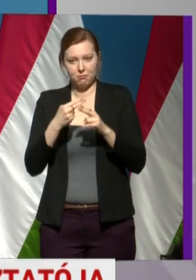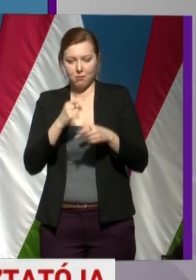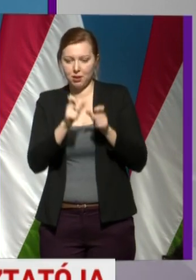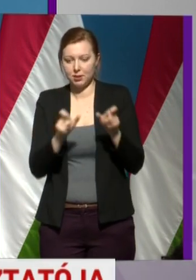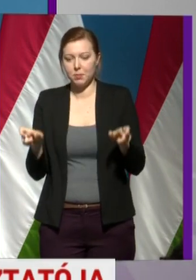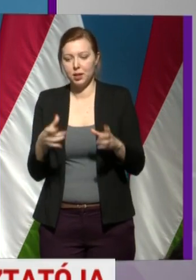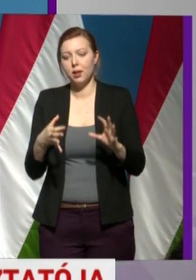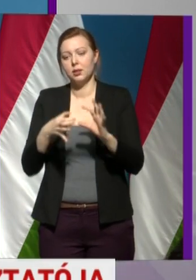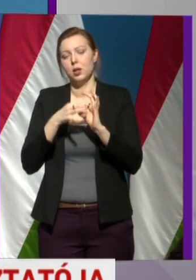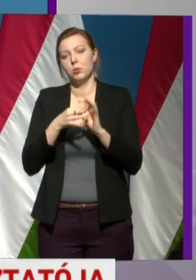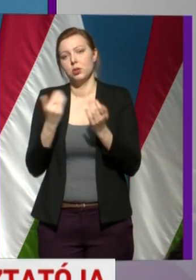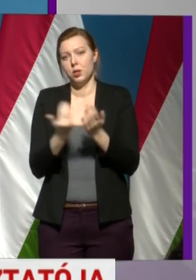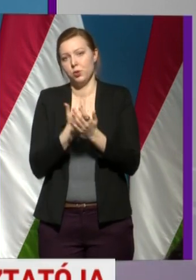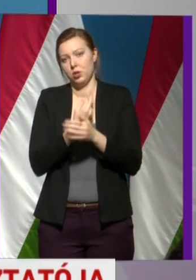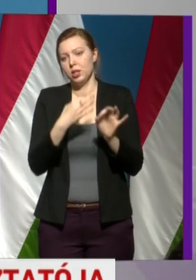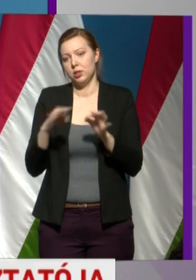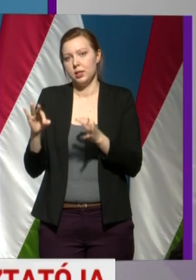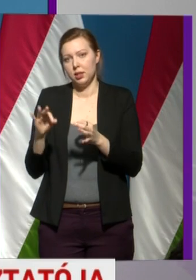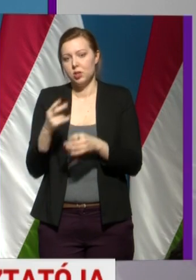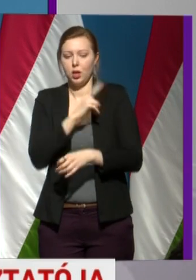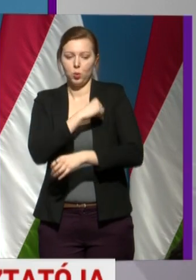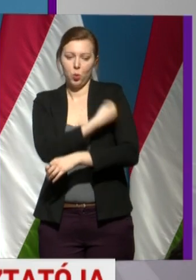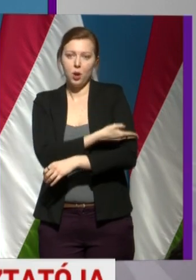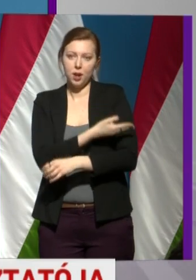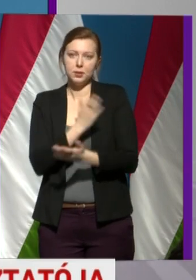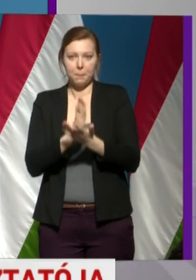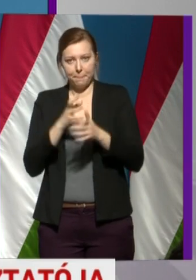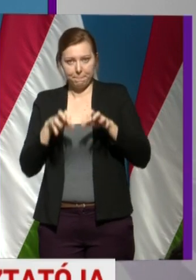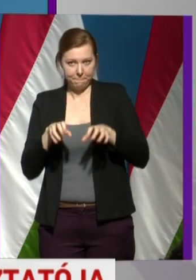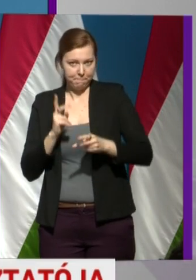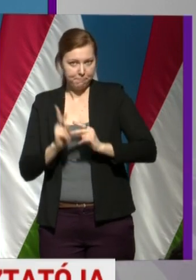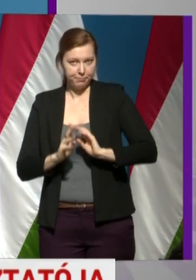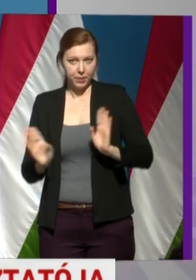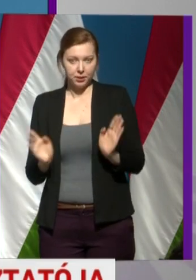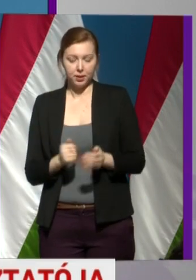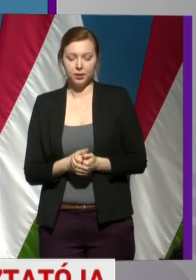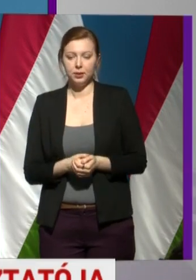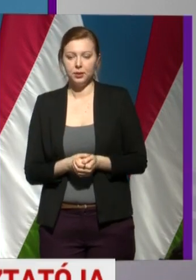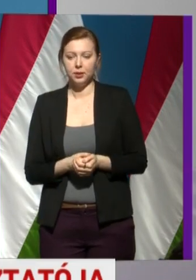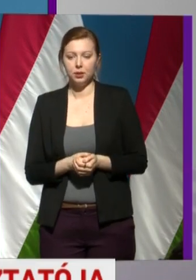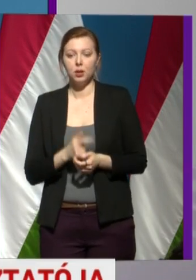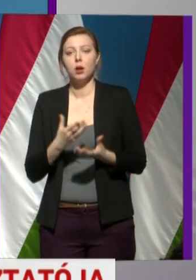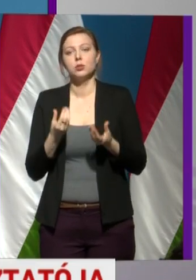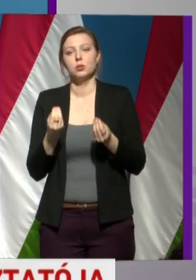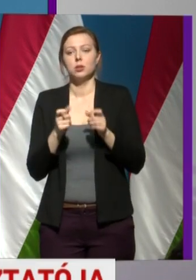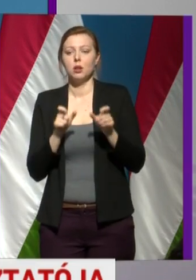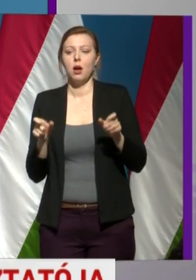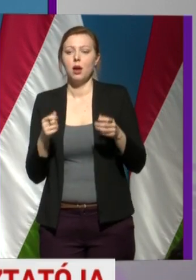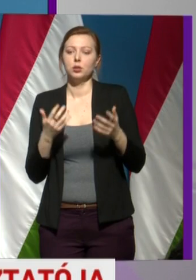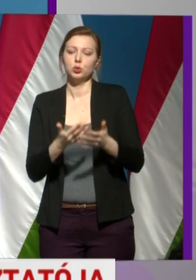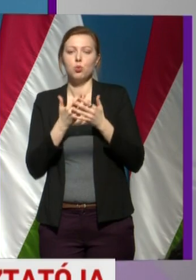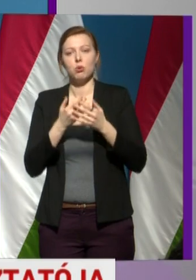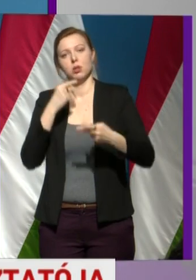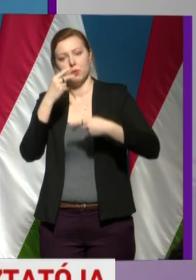Ezzel kapcsolatosan a szükséges intézkedéseket a kórházak megtették. az, hogy hány szűrés, vagy